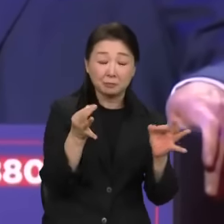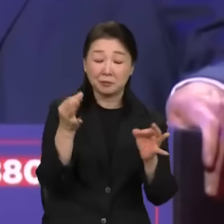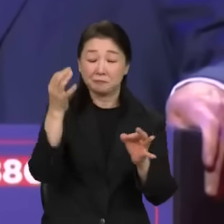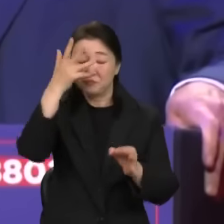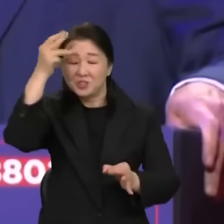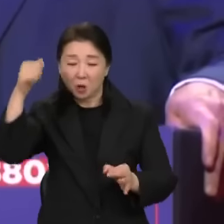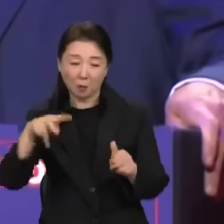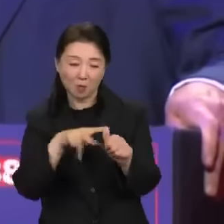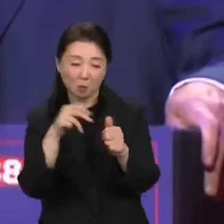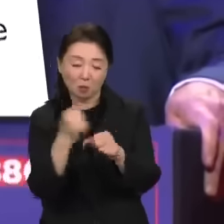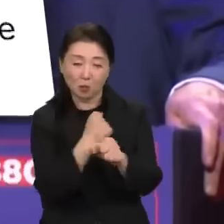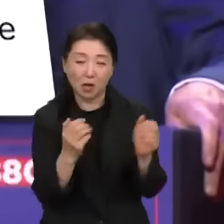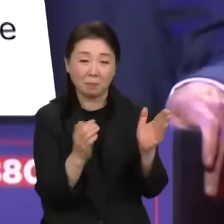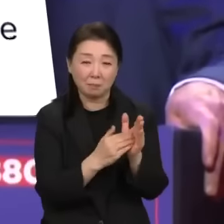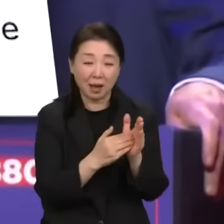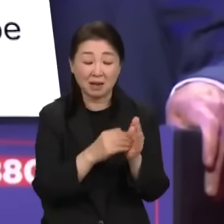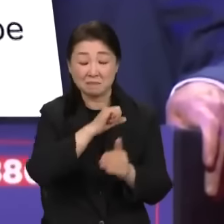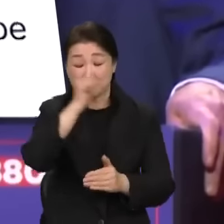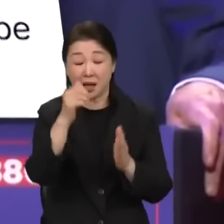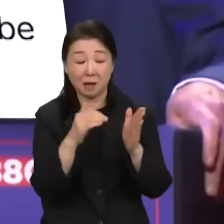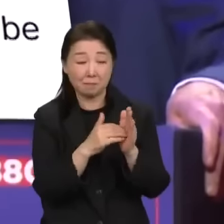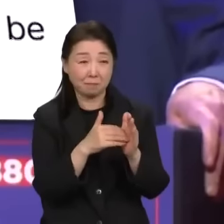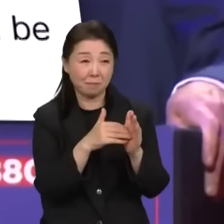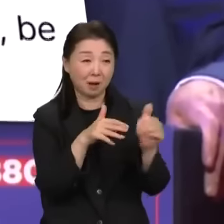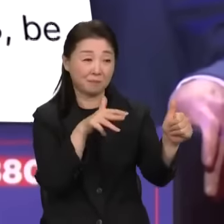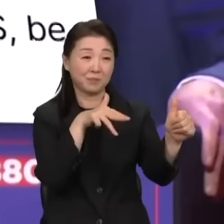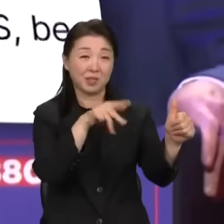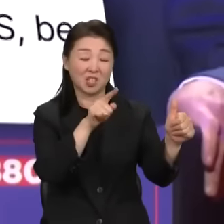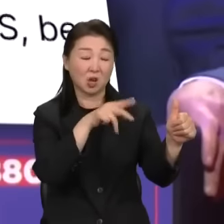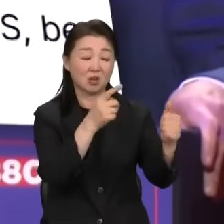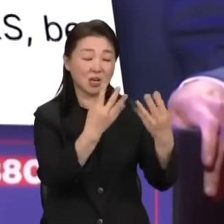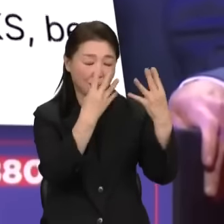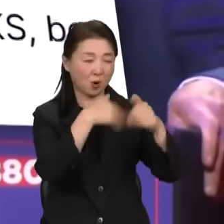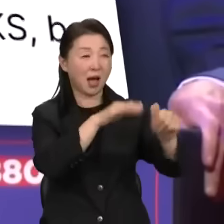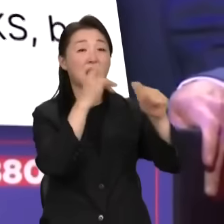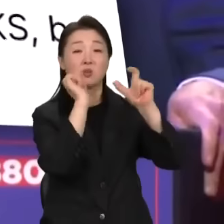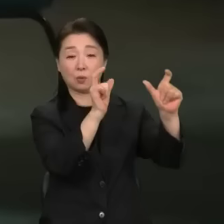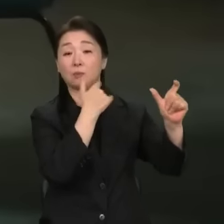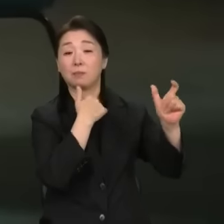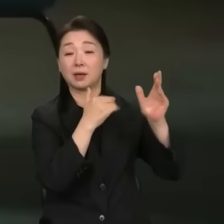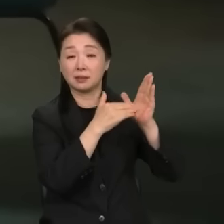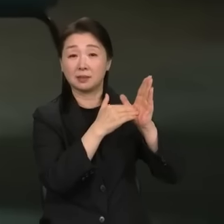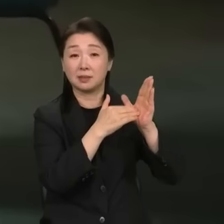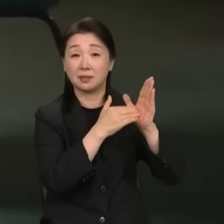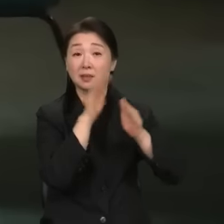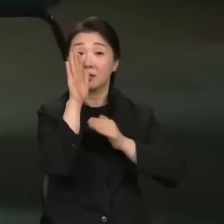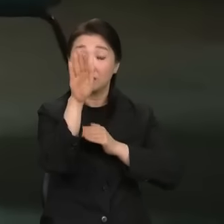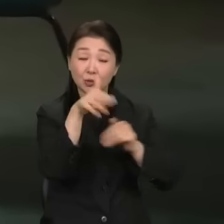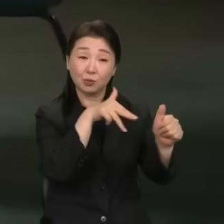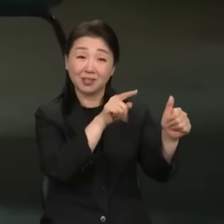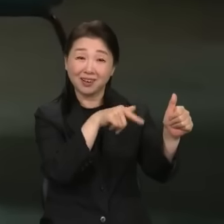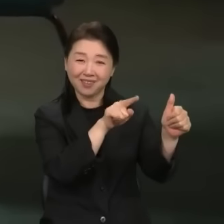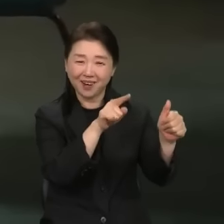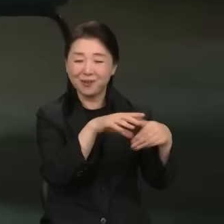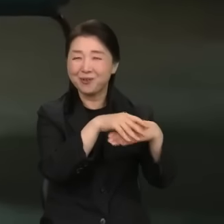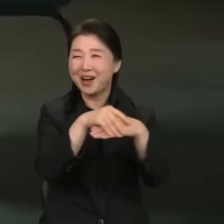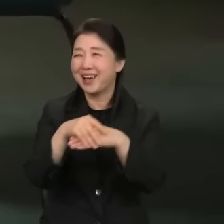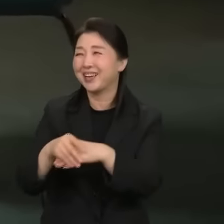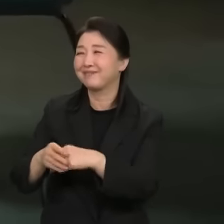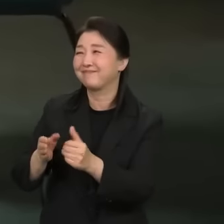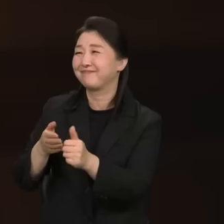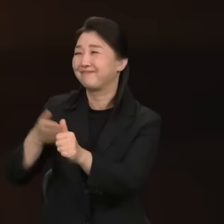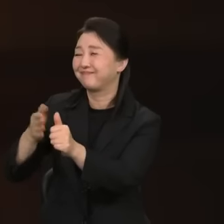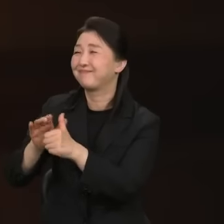이유로 당선되면 저커버그가 감옥에 갈 거라고 경고한 적이 있습니다 이후 저커버그는 화해를